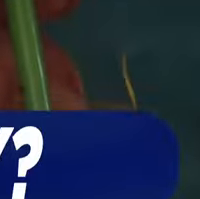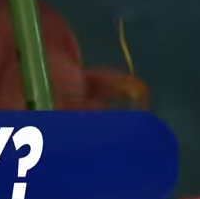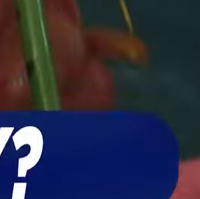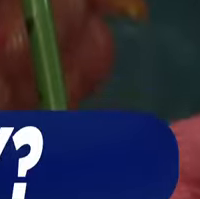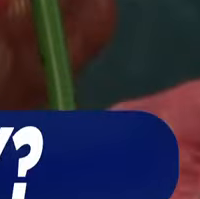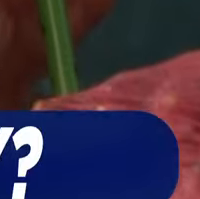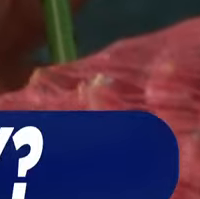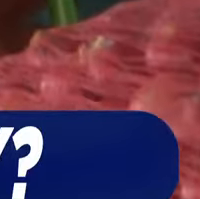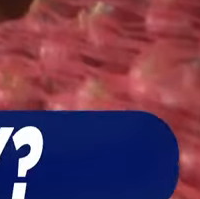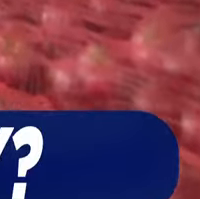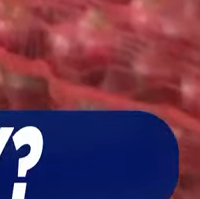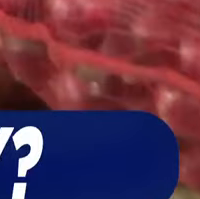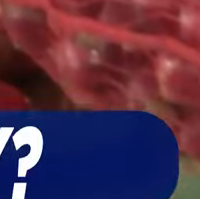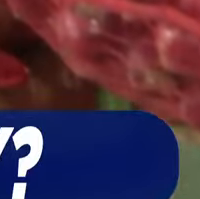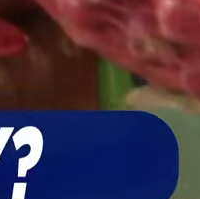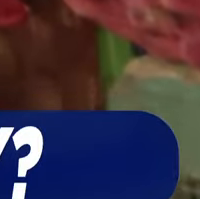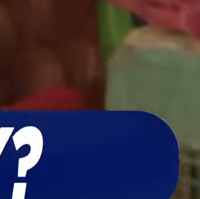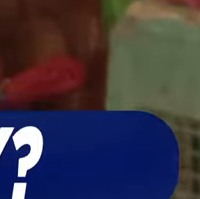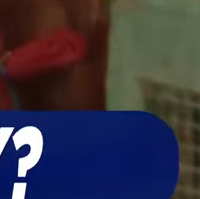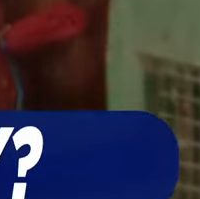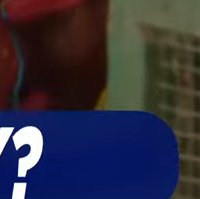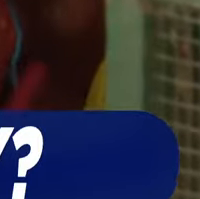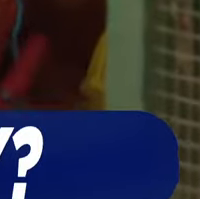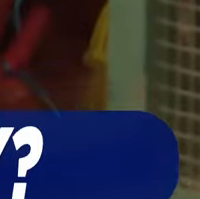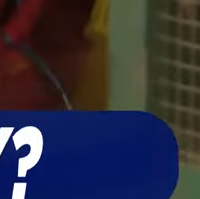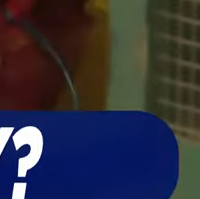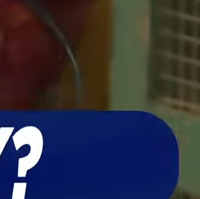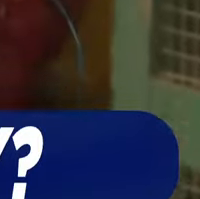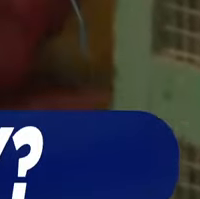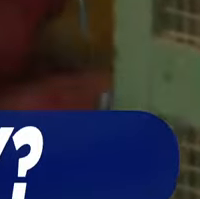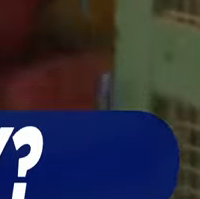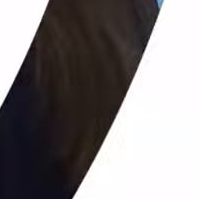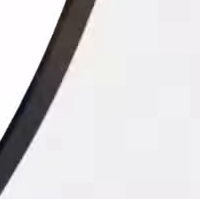Ilang negosyo apektado sa muling pagtaas ng presyo.